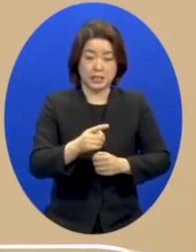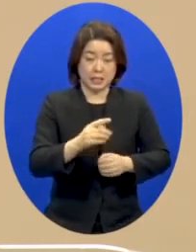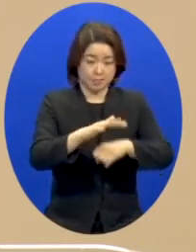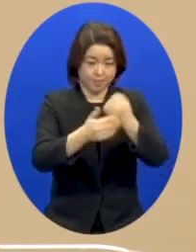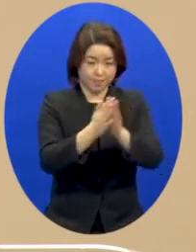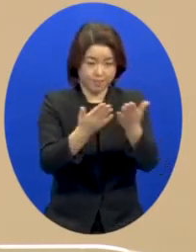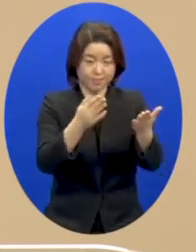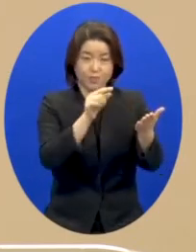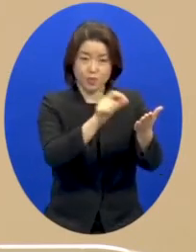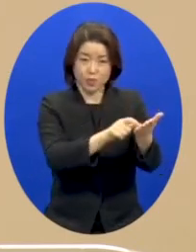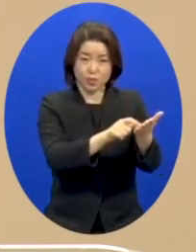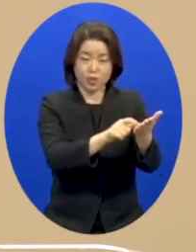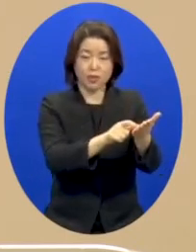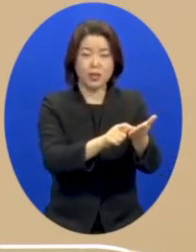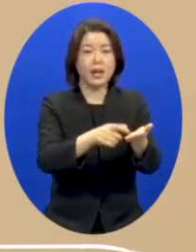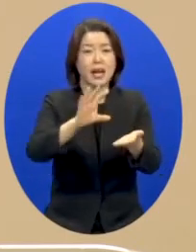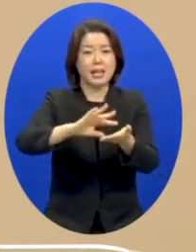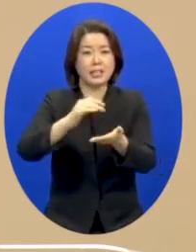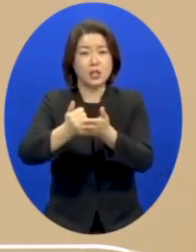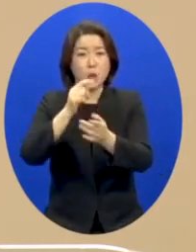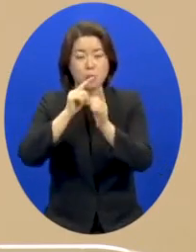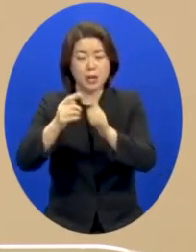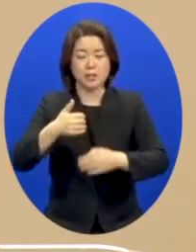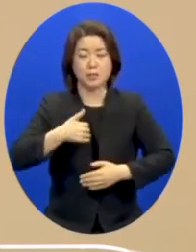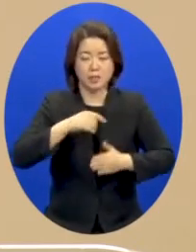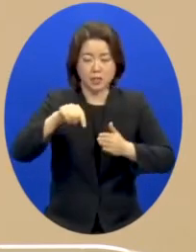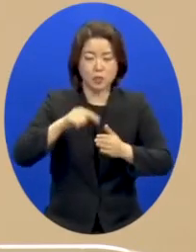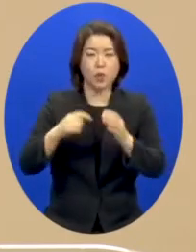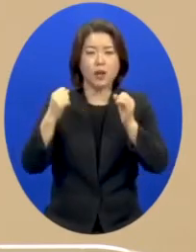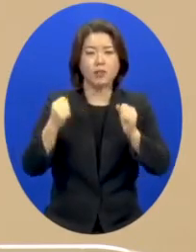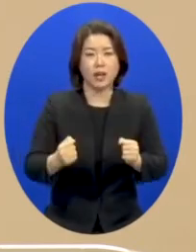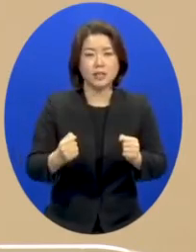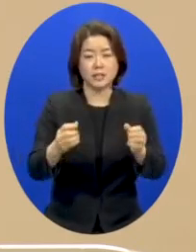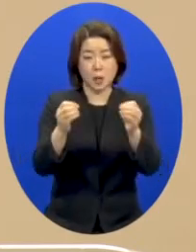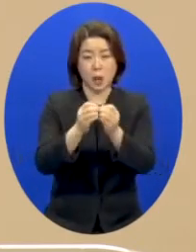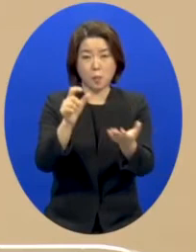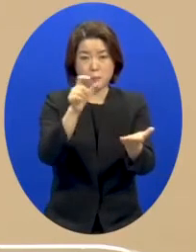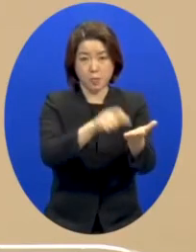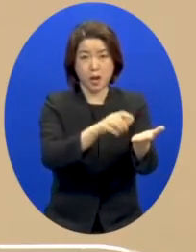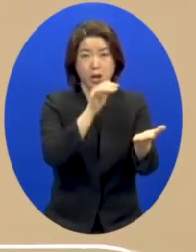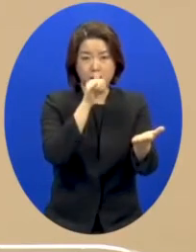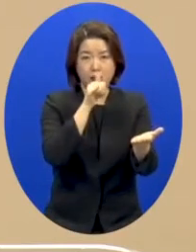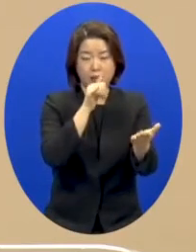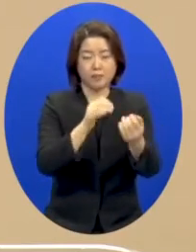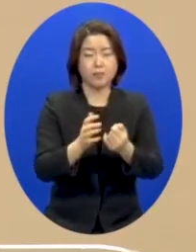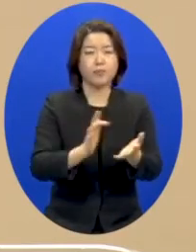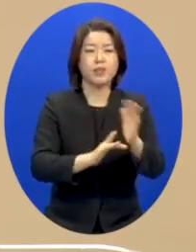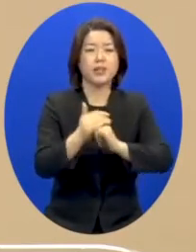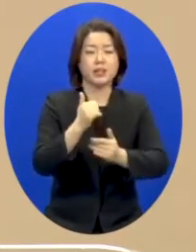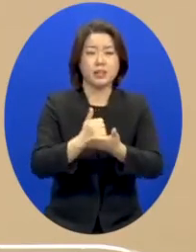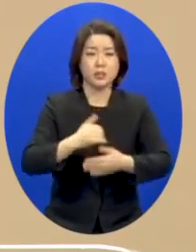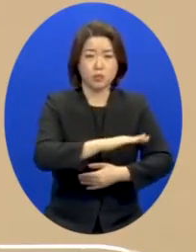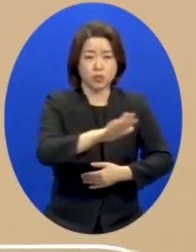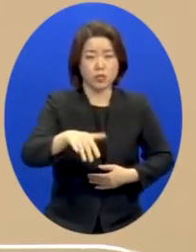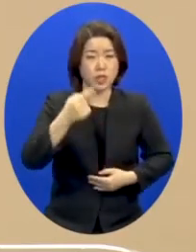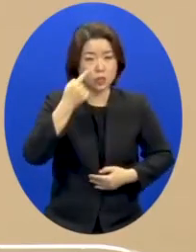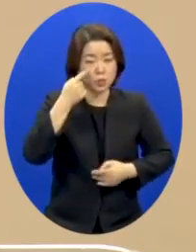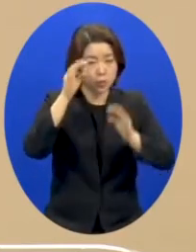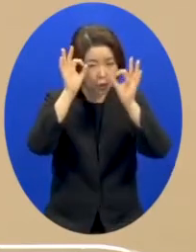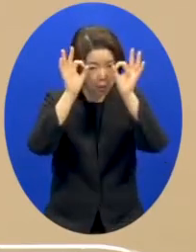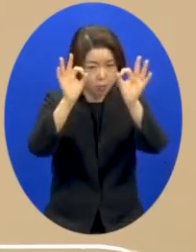구절에서는 그리스도의 말씀이 우리 안에 거하신다고 그렇게 표현했습니다. 예수님은 우리가 눈으로